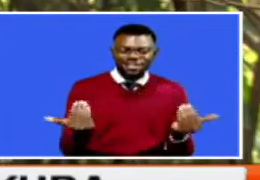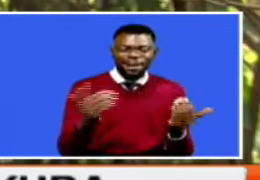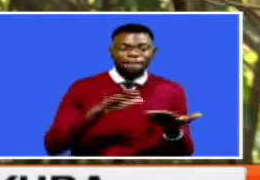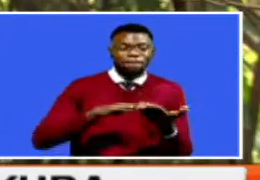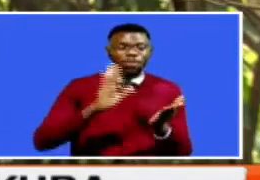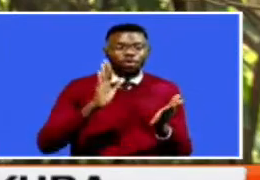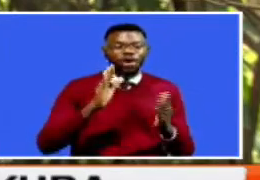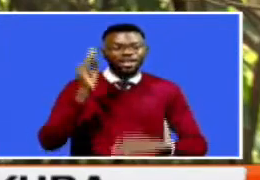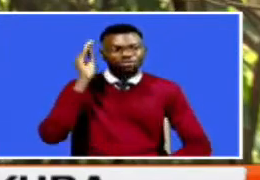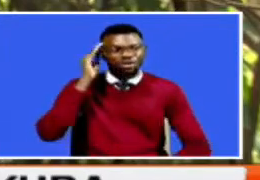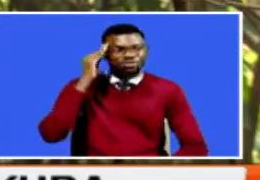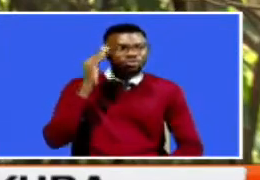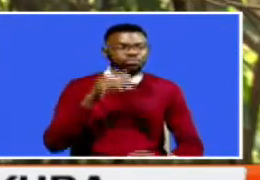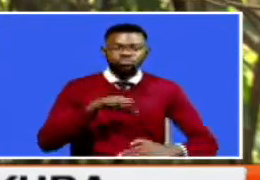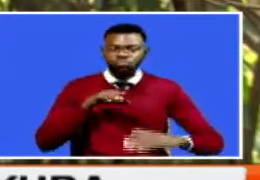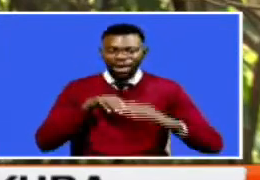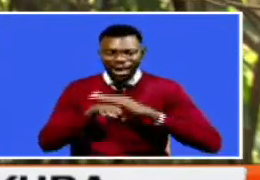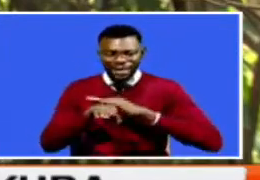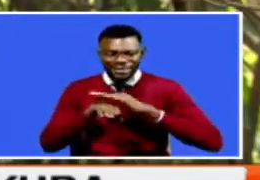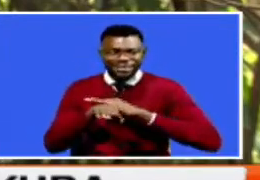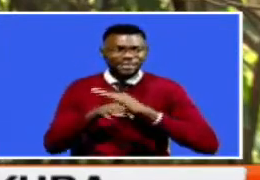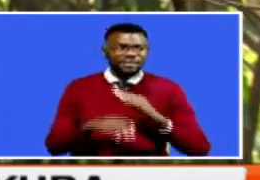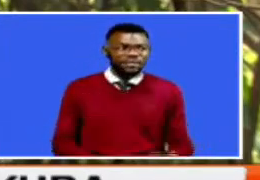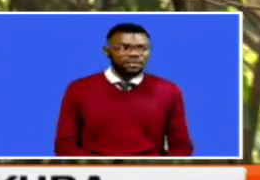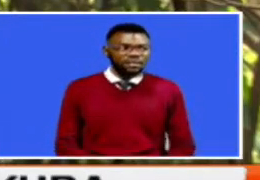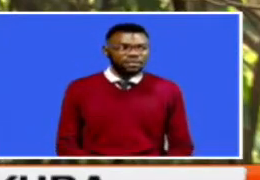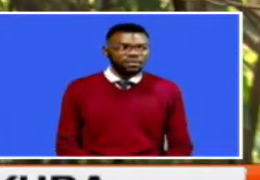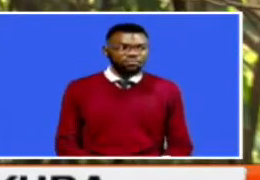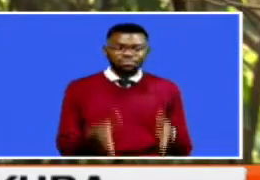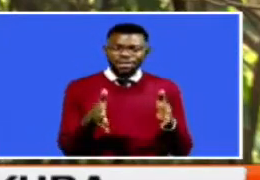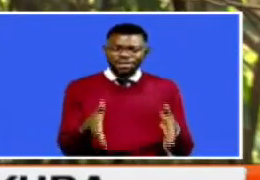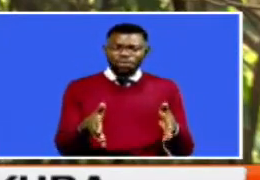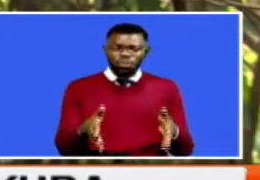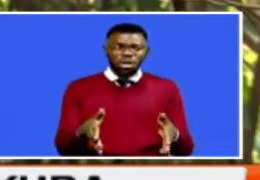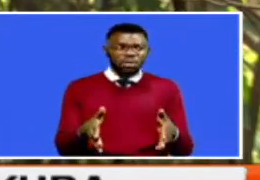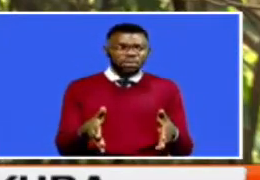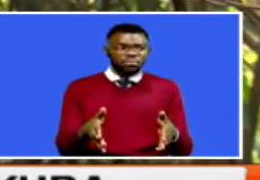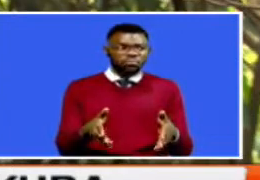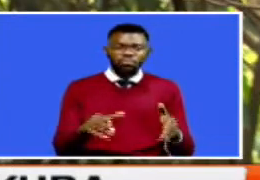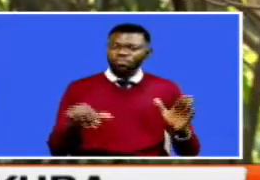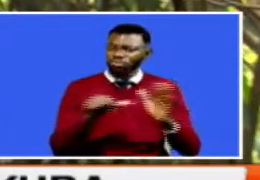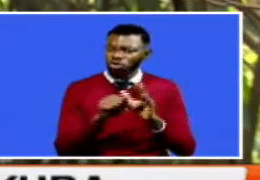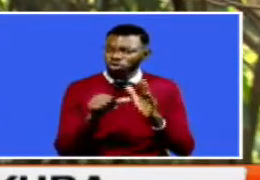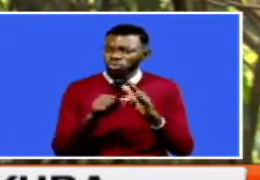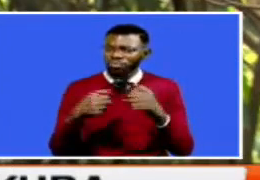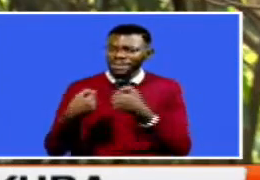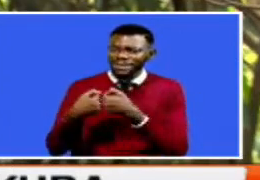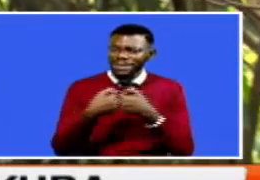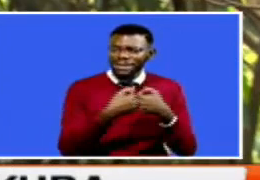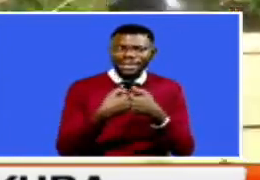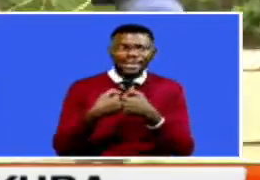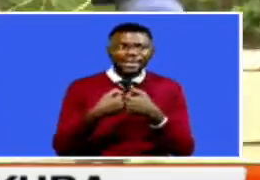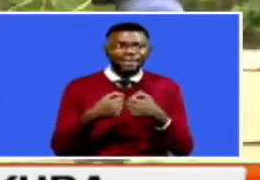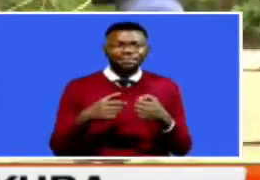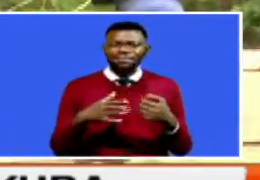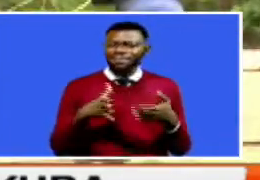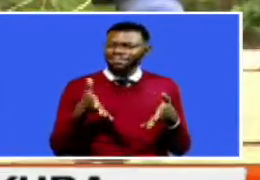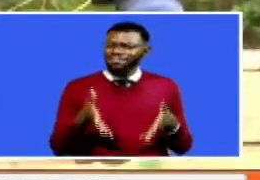kupata nafasi. Sitaki kusikia kuwa ya kwamba wakati kuna ukame, wakati kuna shida, unasikia Northern Kenya ndio